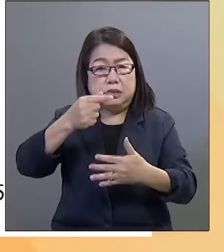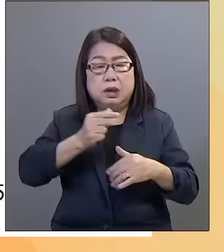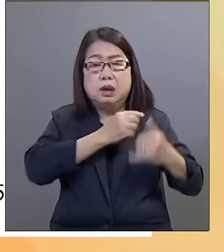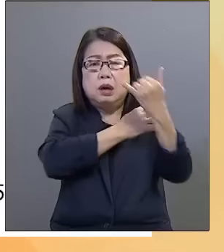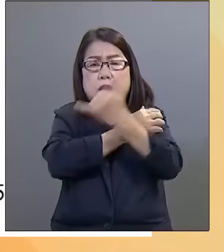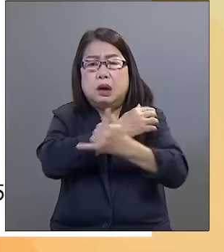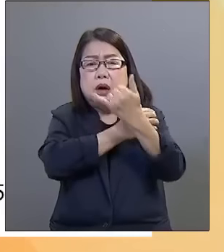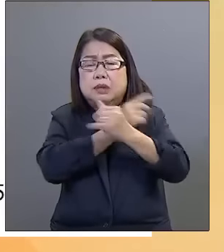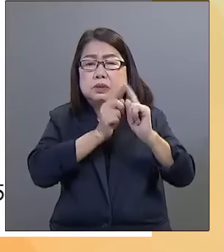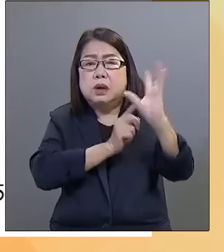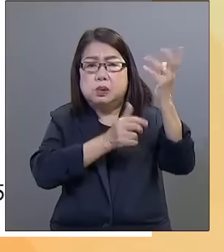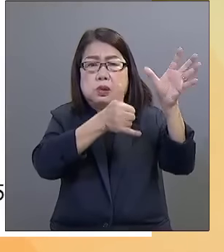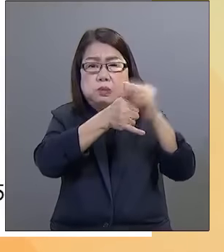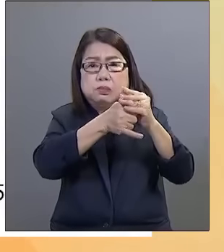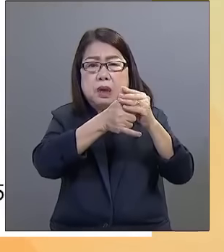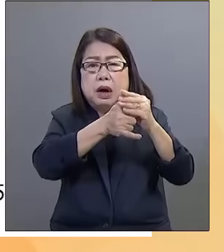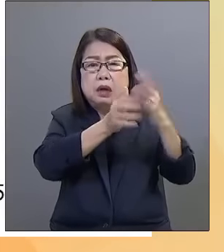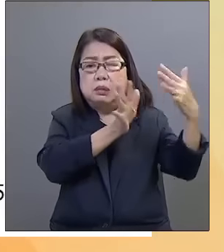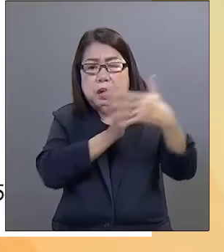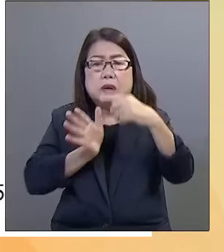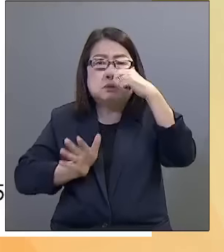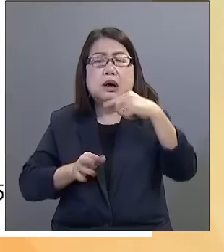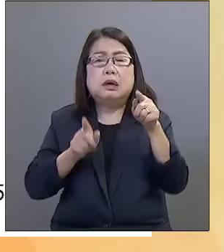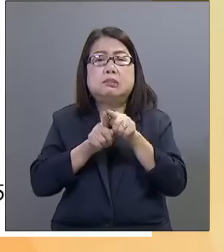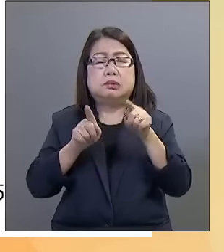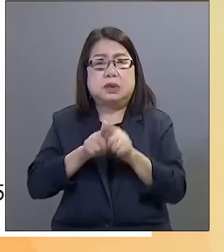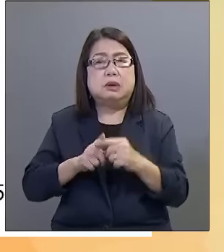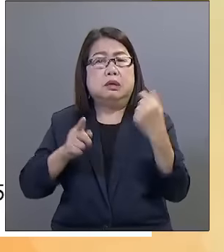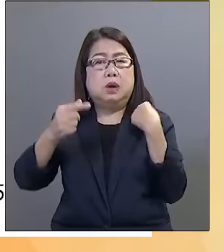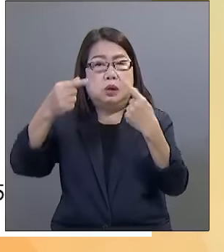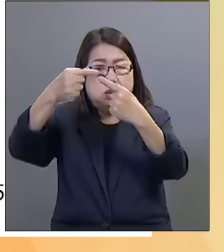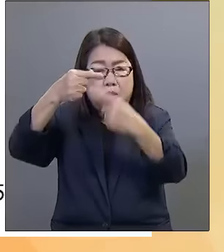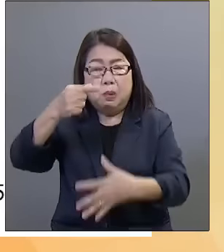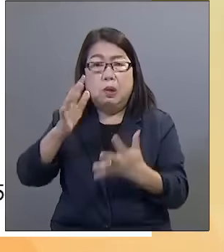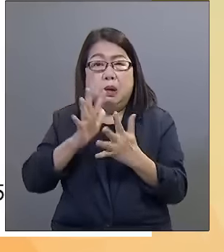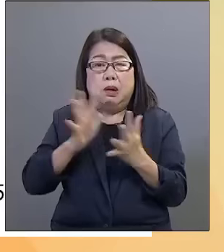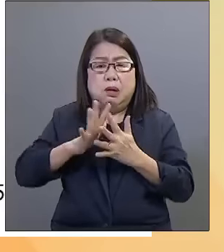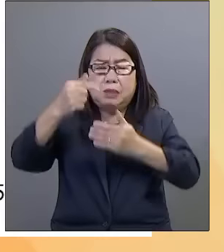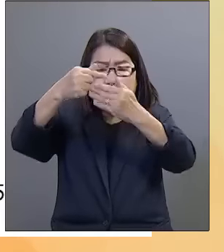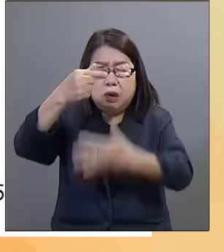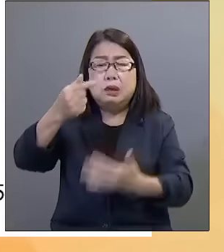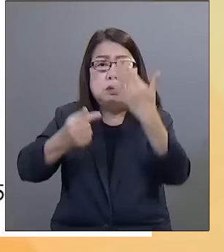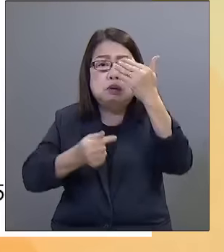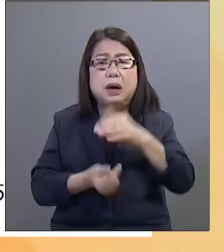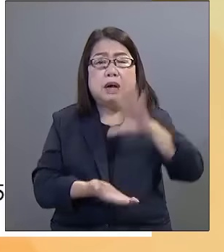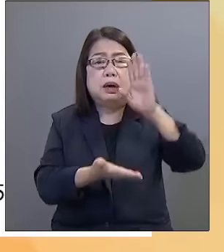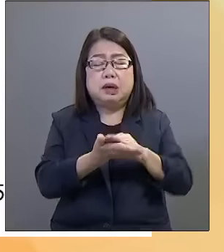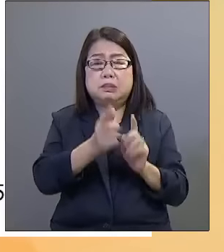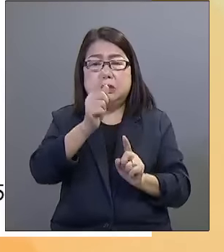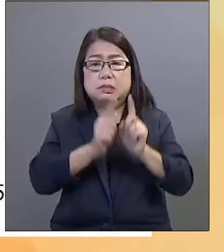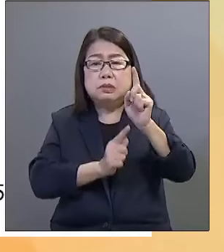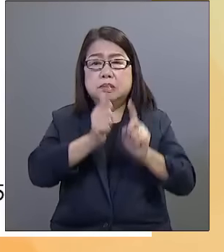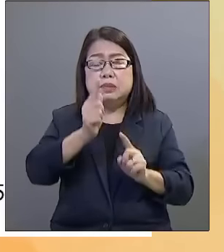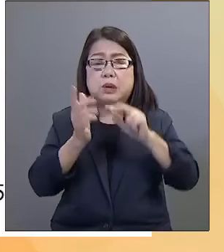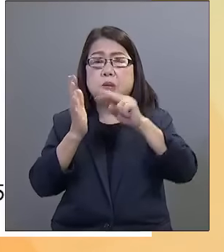มีเกือบครบฮะ ครับ ครับค่อนข้างเยอะไหมฮะอาจารย์แบบนี้ถ้าเกิดในแง่ของสถิติมันถือว่าเ